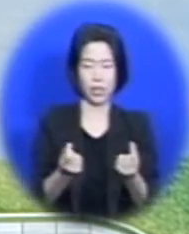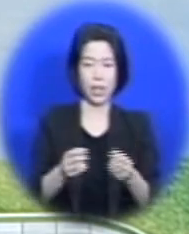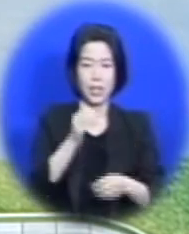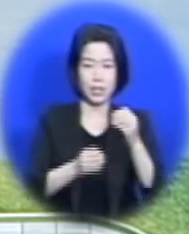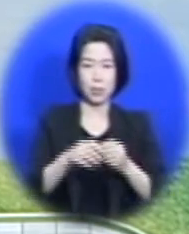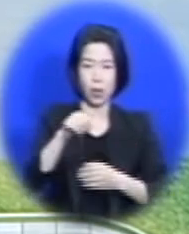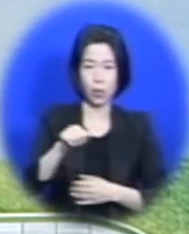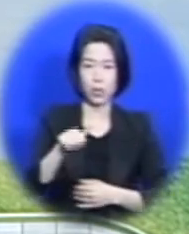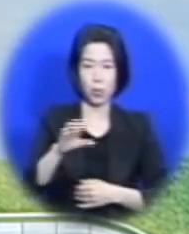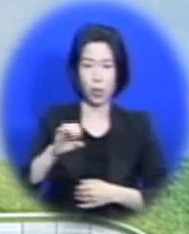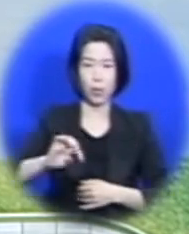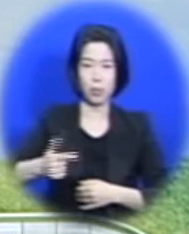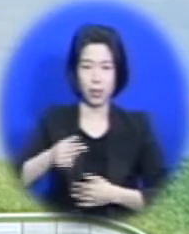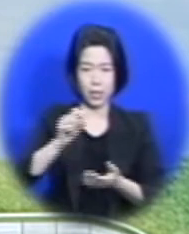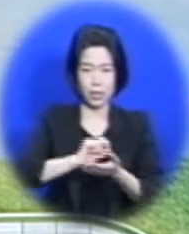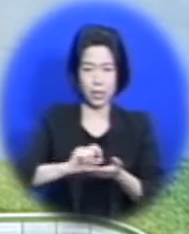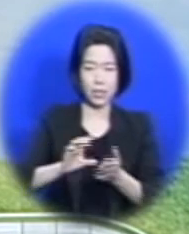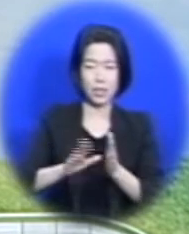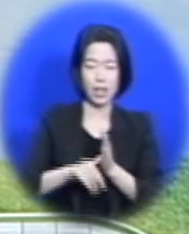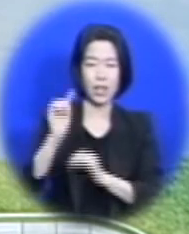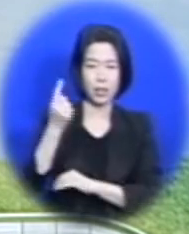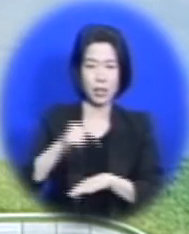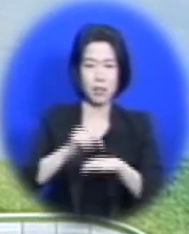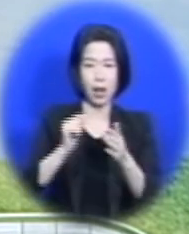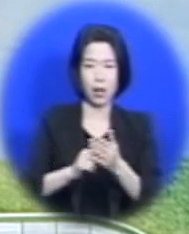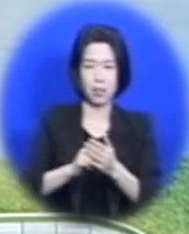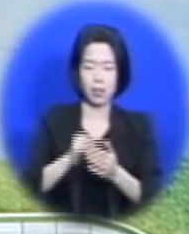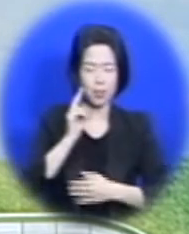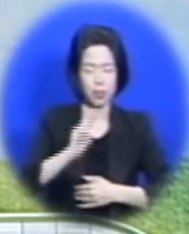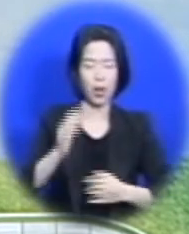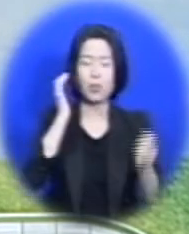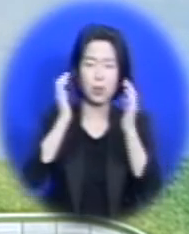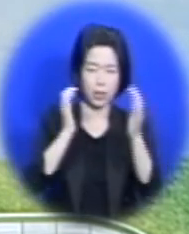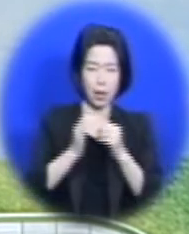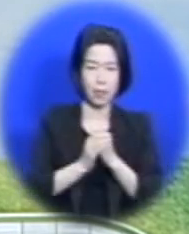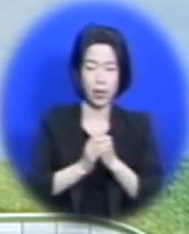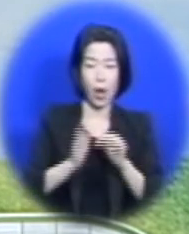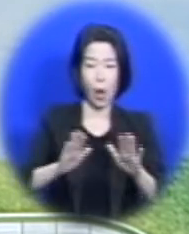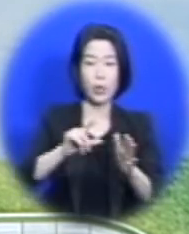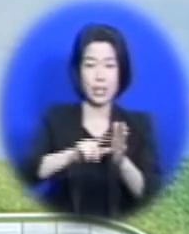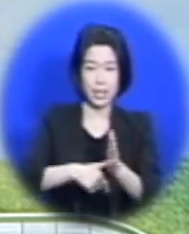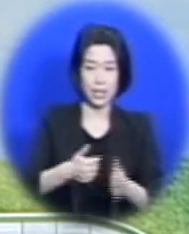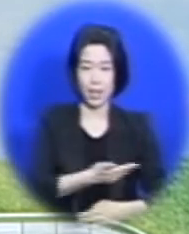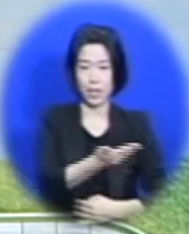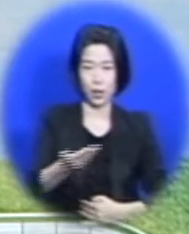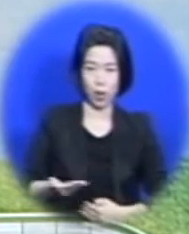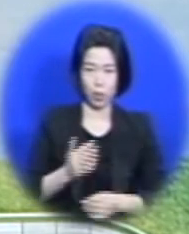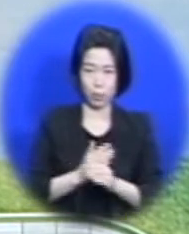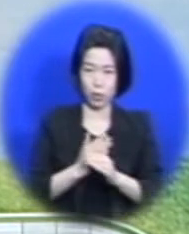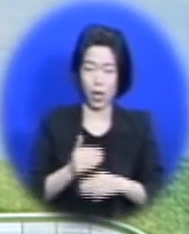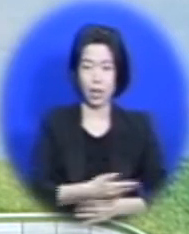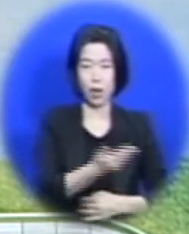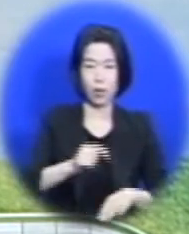55편을 쓰는데 다윗의 마음이 상당히 복잡합니다. 네, 오늘 이 시간에 여러분 중에도